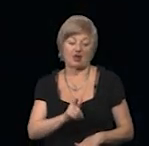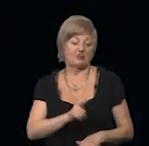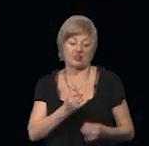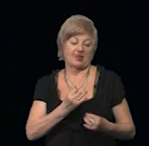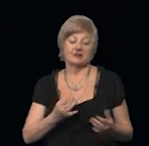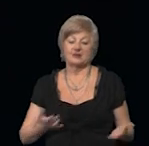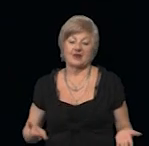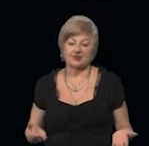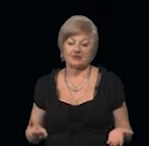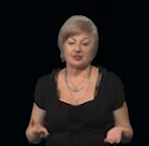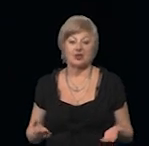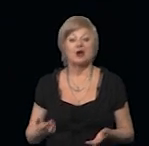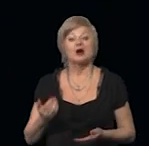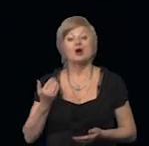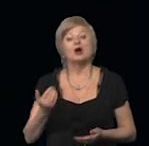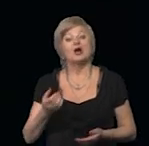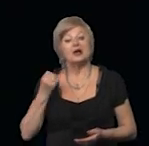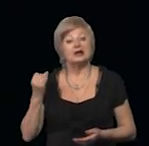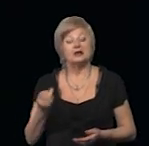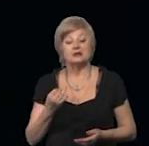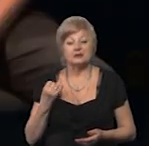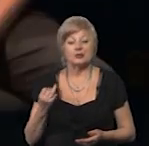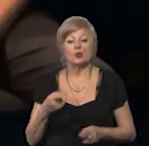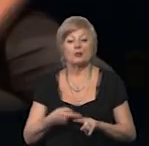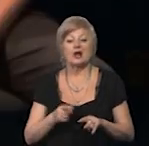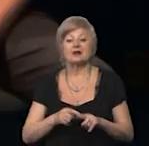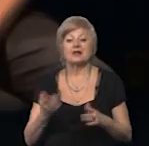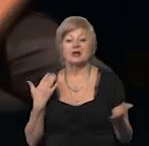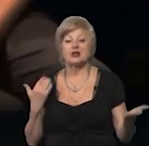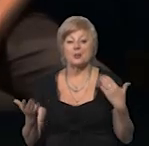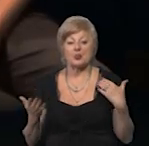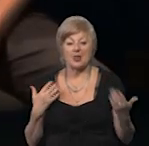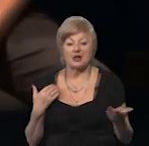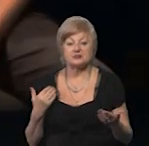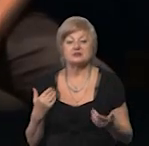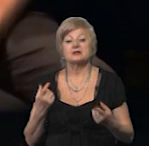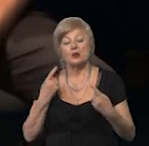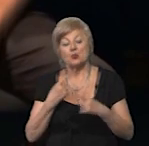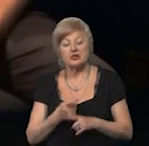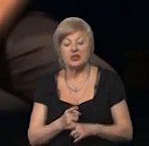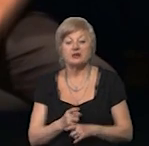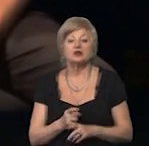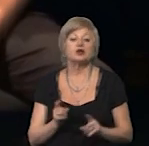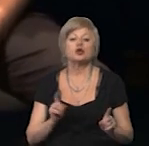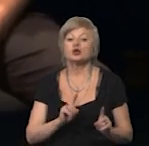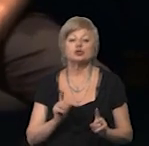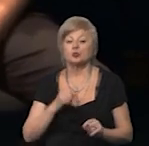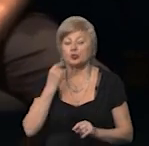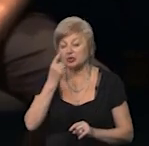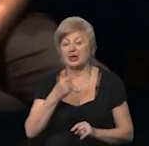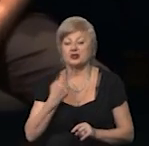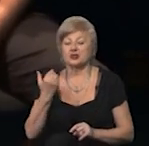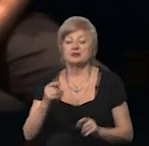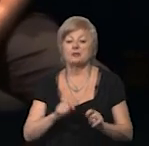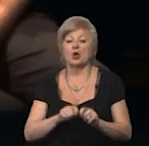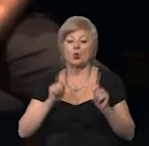Готуючись до інтерв'ю, читала про цю гімнастику. Яка ж філософія цігун тайдзі та що ви особисто для себе